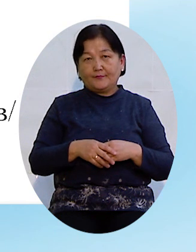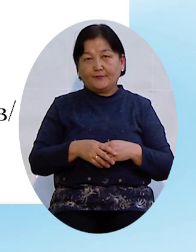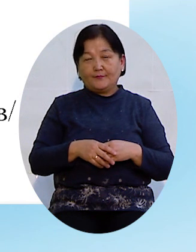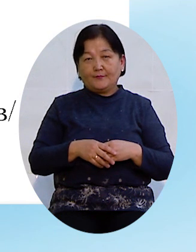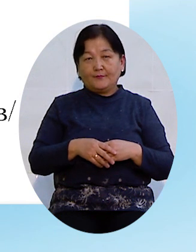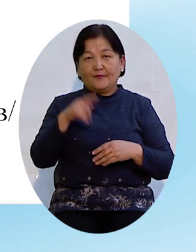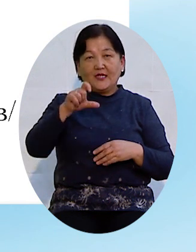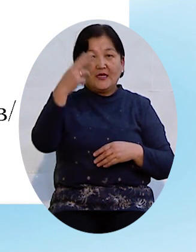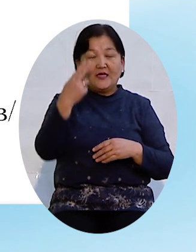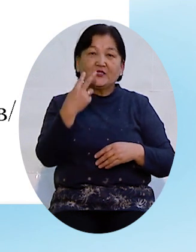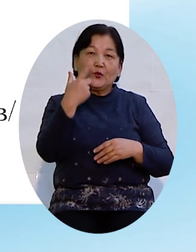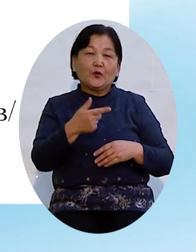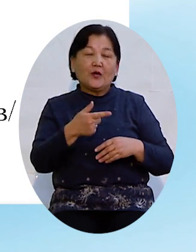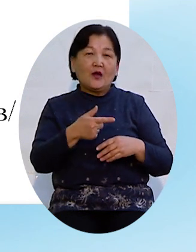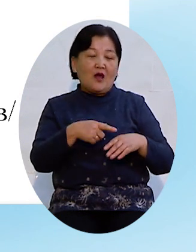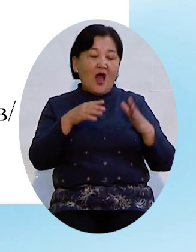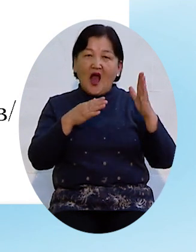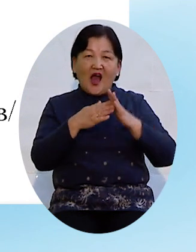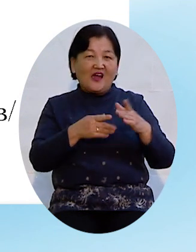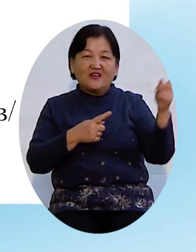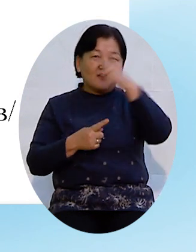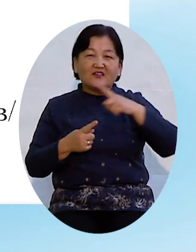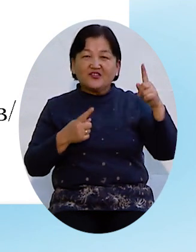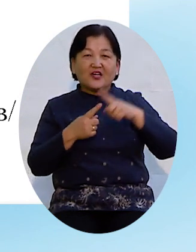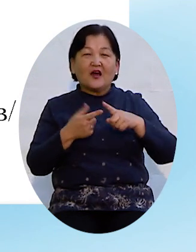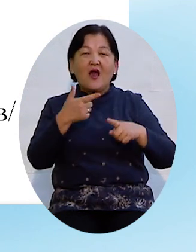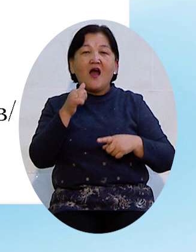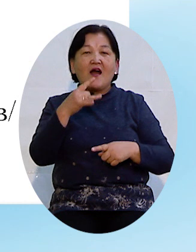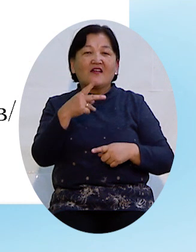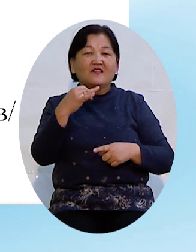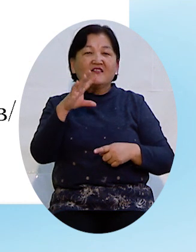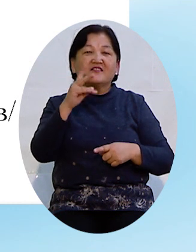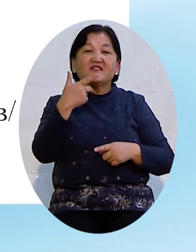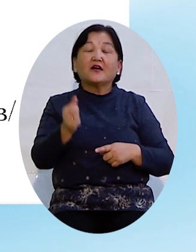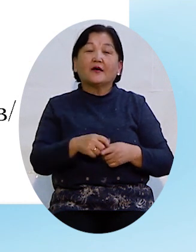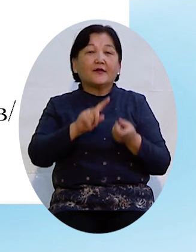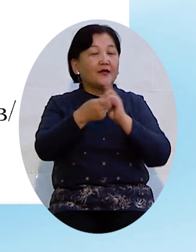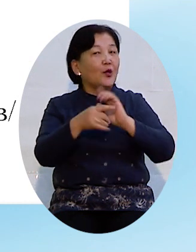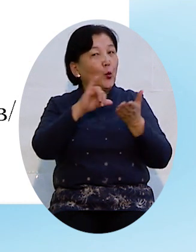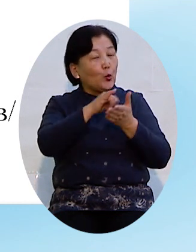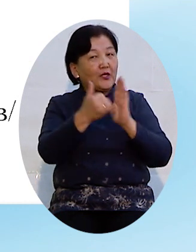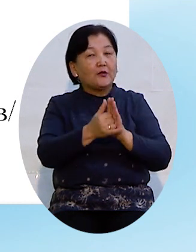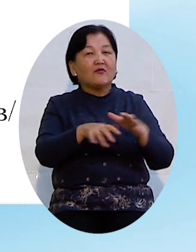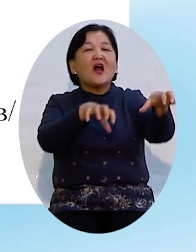За хилц маань гар чанг гэж хилц орсон. Гар чанг гэдэг нь монголчууд харамч гэж.